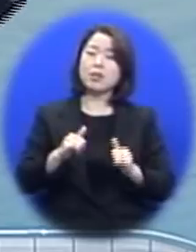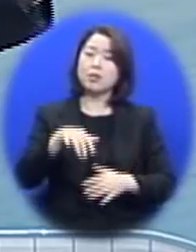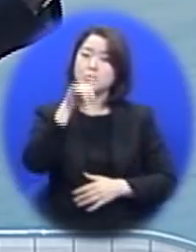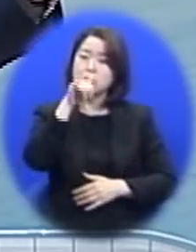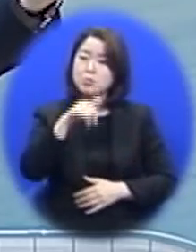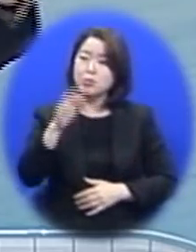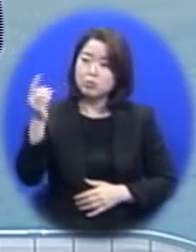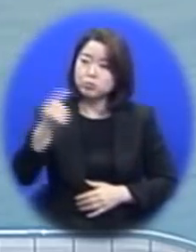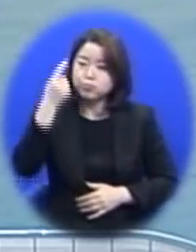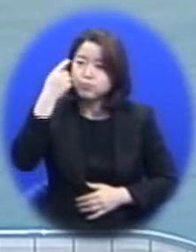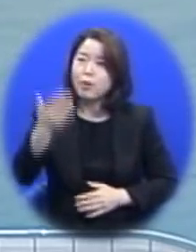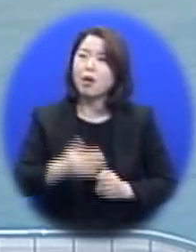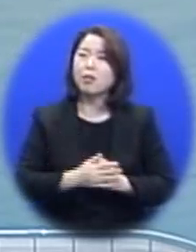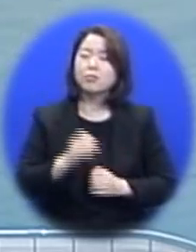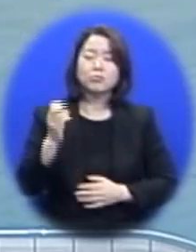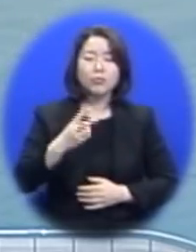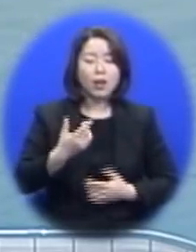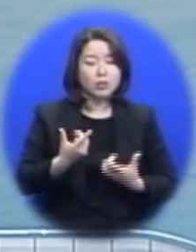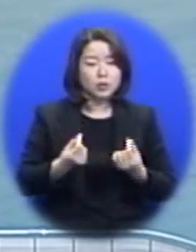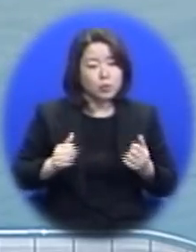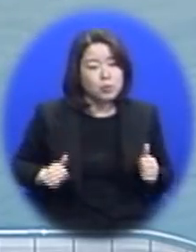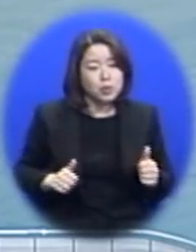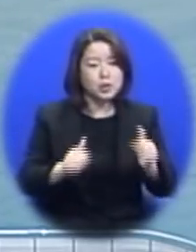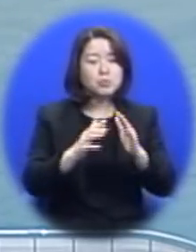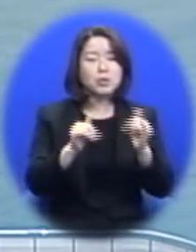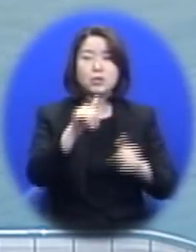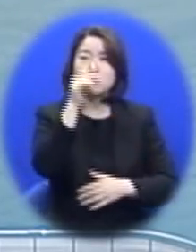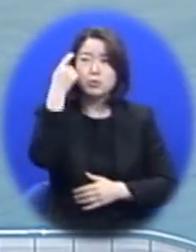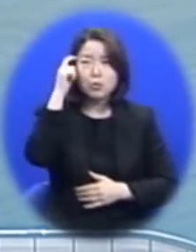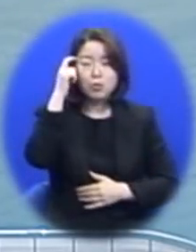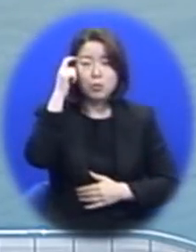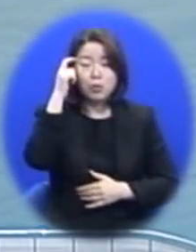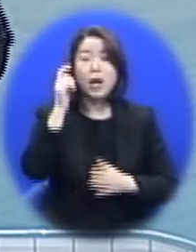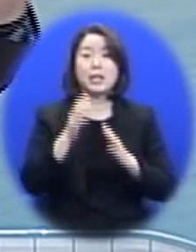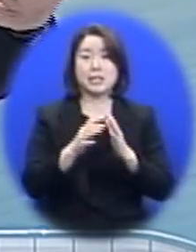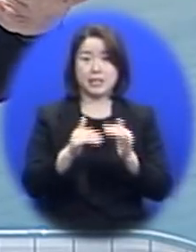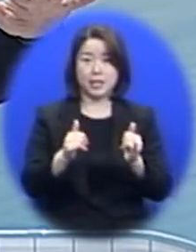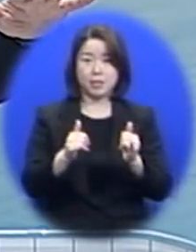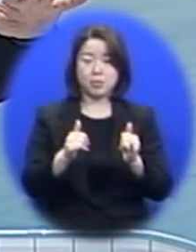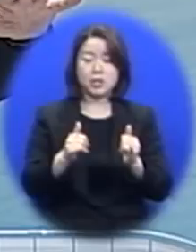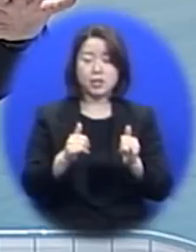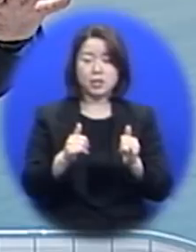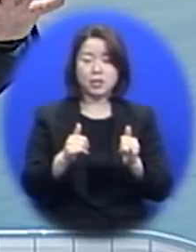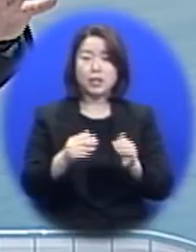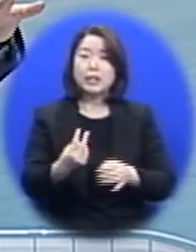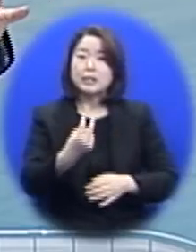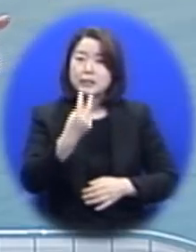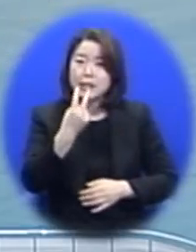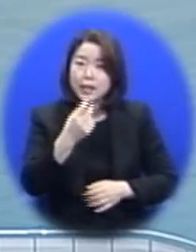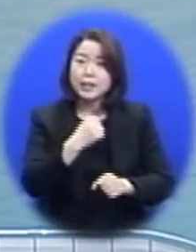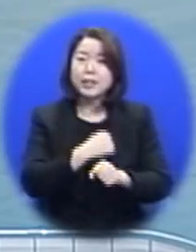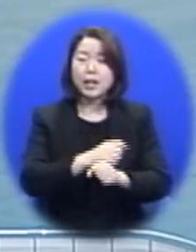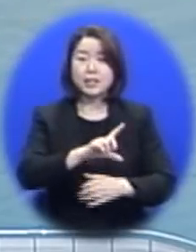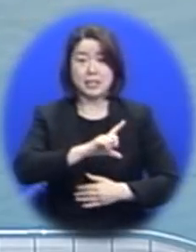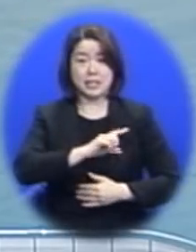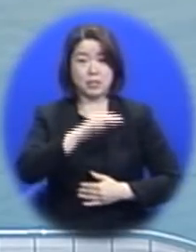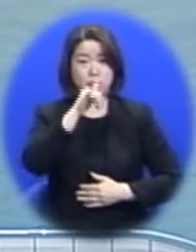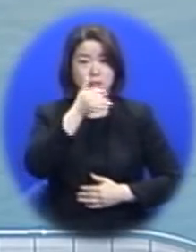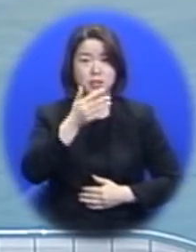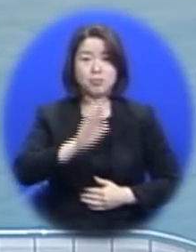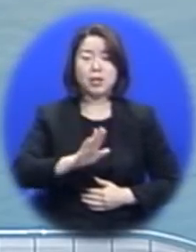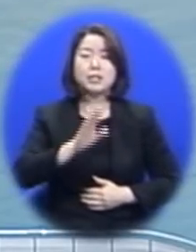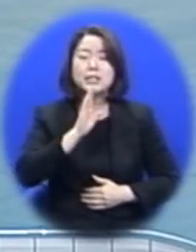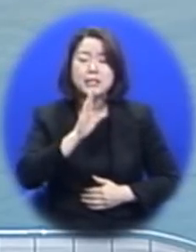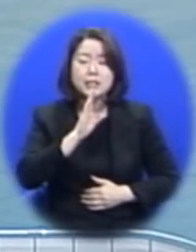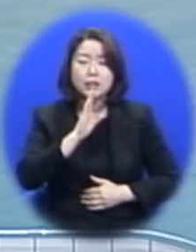나만큼 열심히 하는 사람 또 있겠어? 이렇게 생각하는 사람이 살았다 하는 이름은 가지고 있는데 실상은 죽은